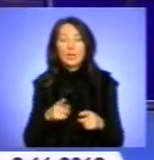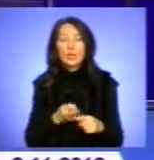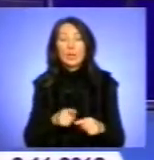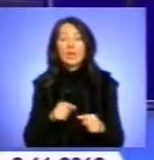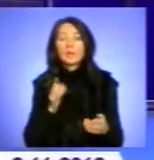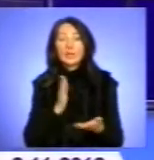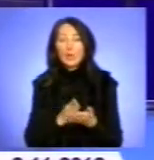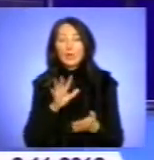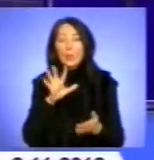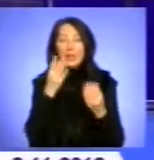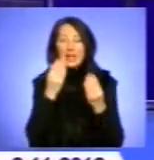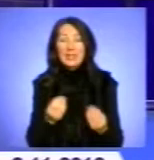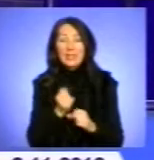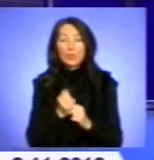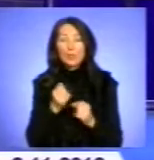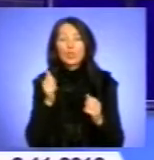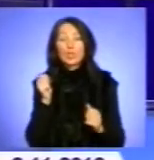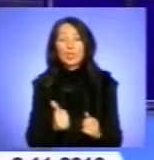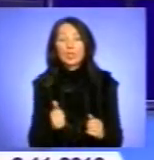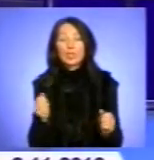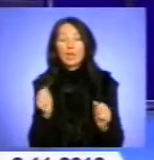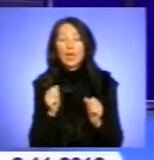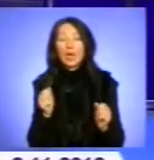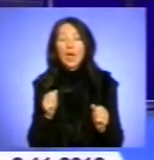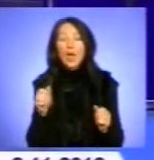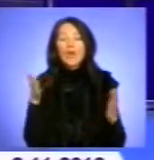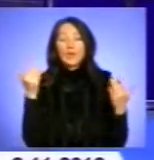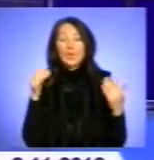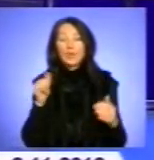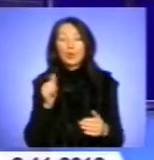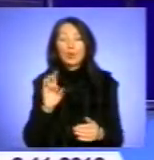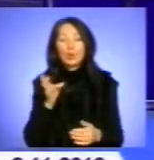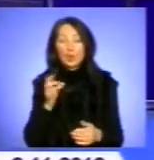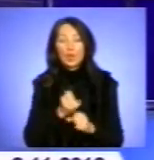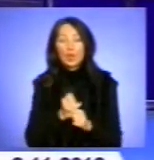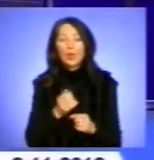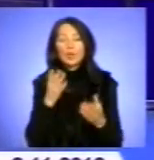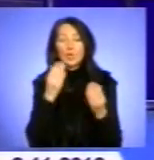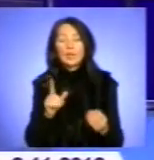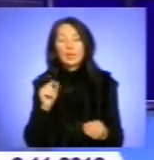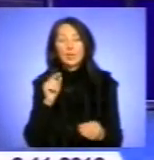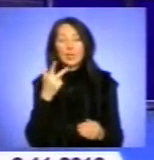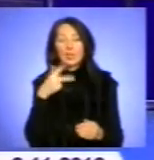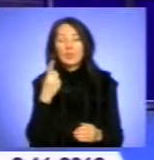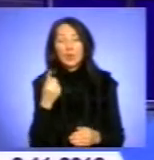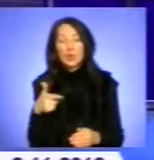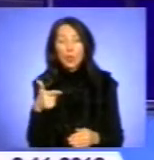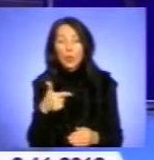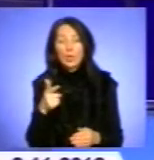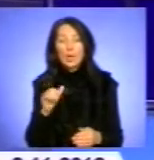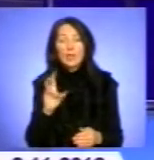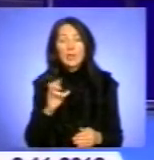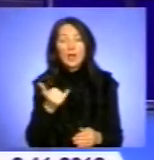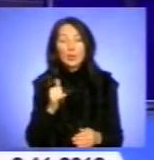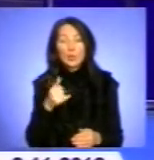встановлено п'ятиденний робочий тиждень з двома вихідними на суботу і неділю, робочий день з понеділка 31 грудня на